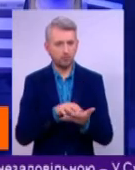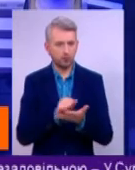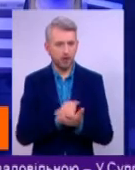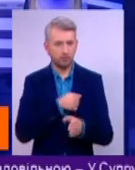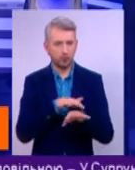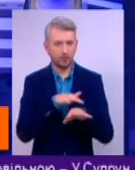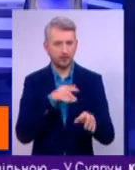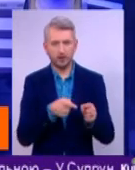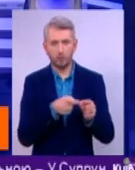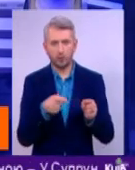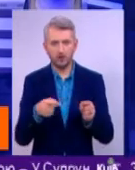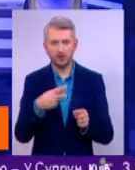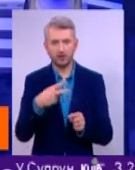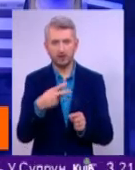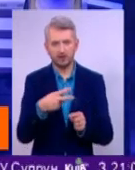на протязі